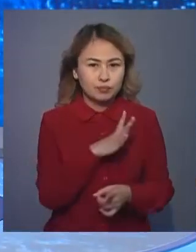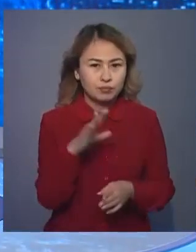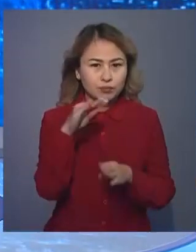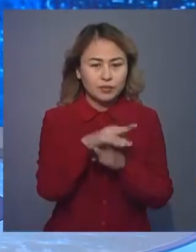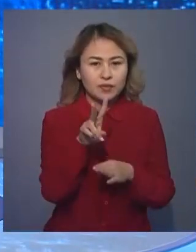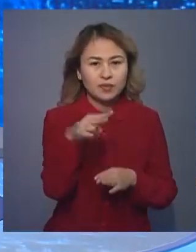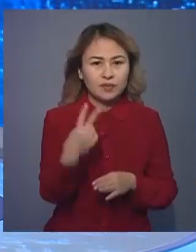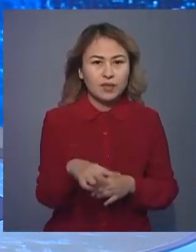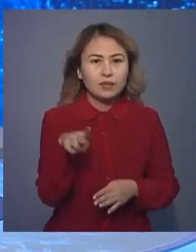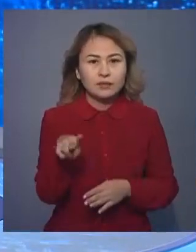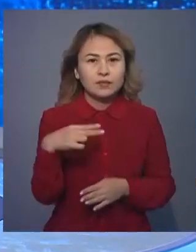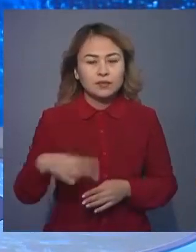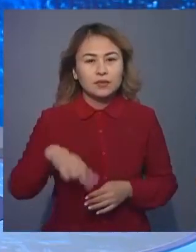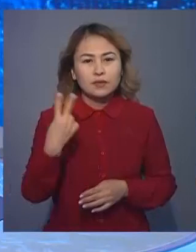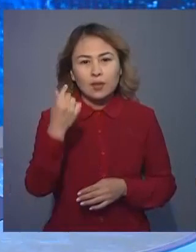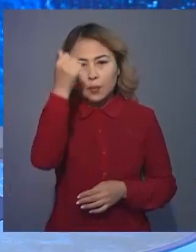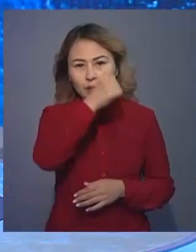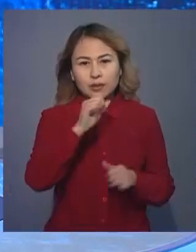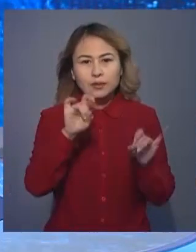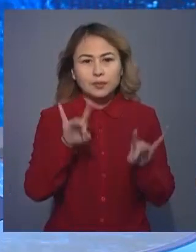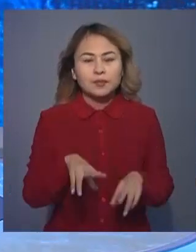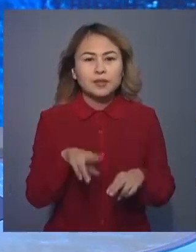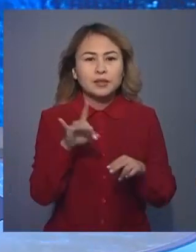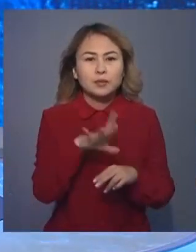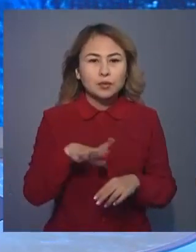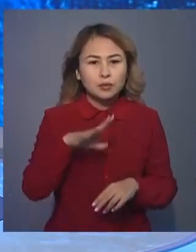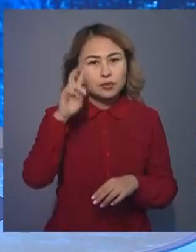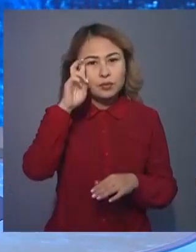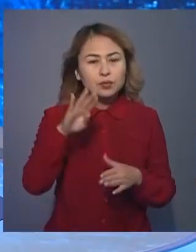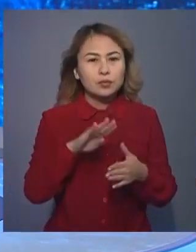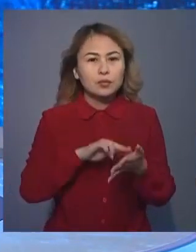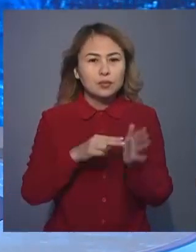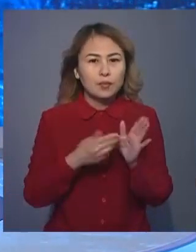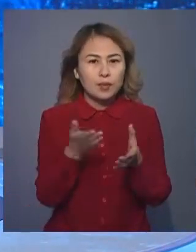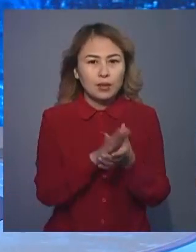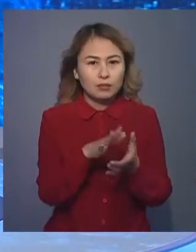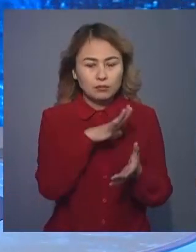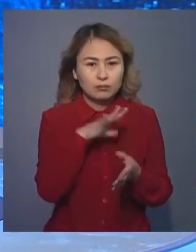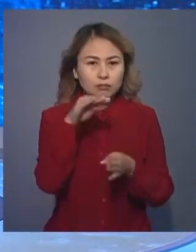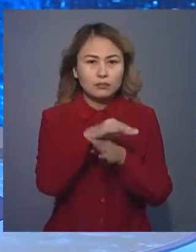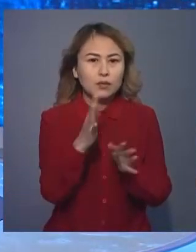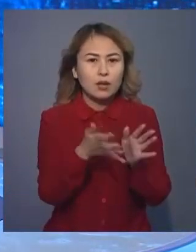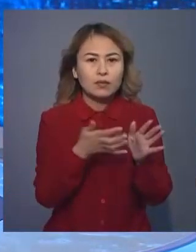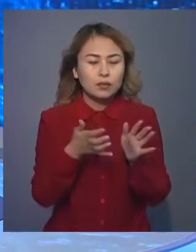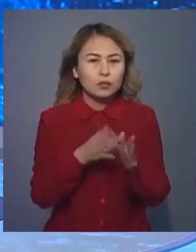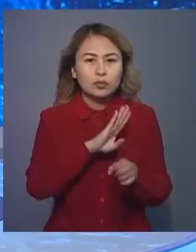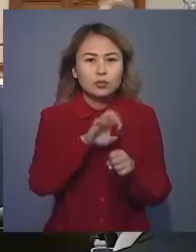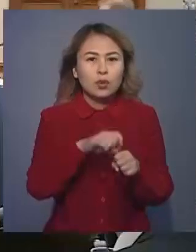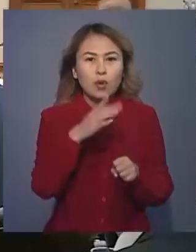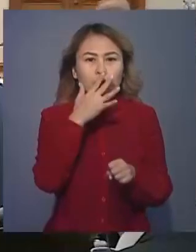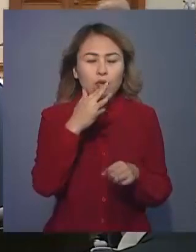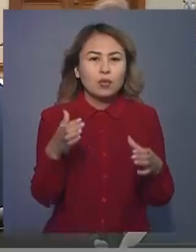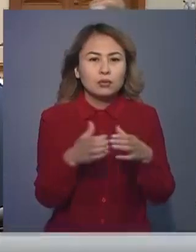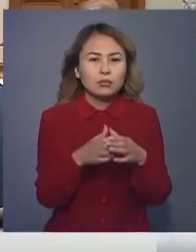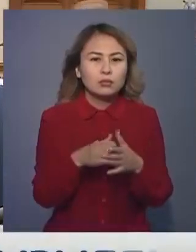өкілдері 2020-2022 жылдарға арналған республикалық бюджет жобасын таныстырды. Соған сай тапшылықты жою үшін